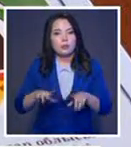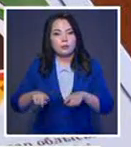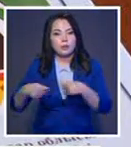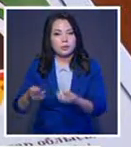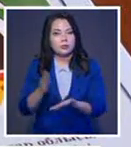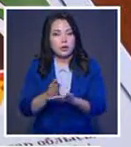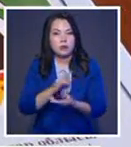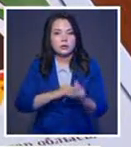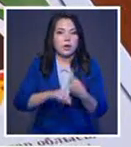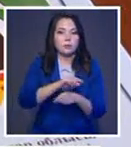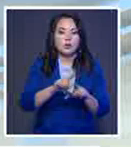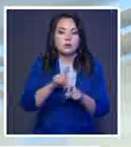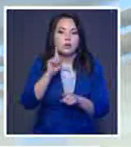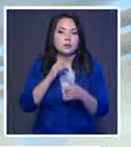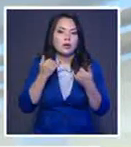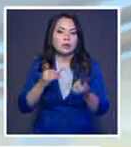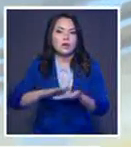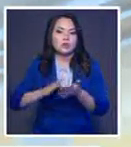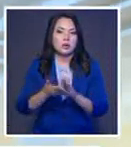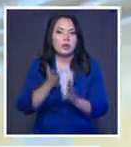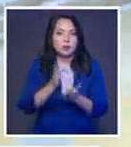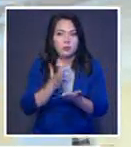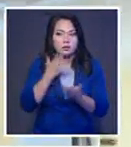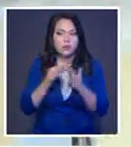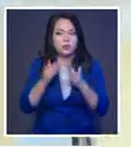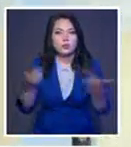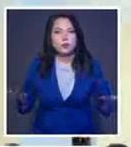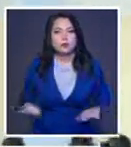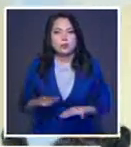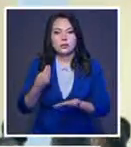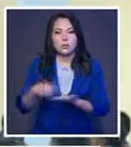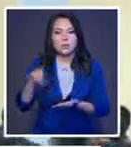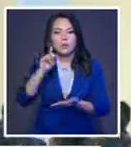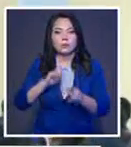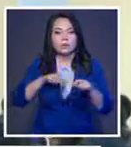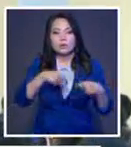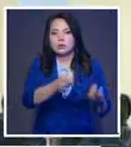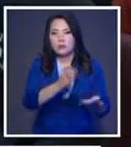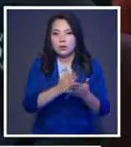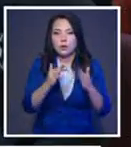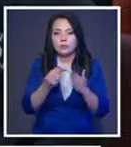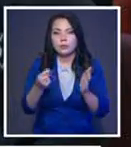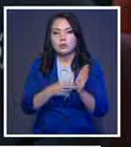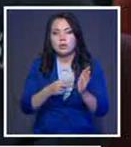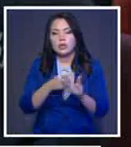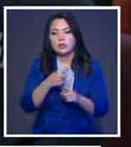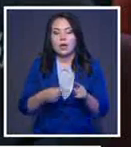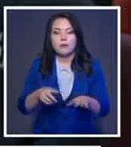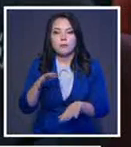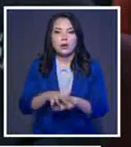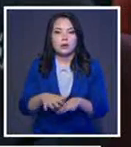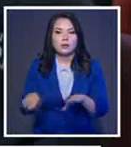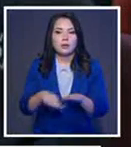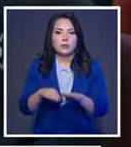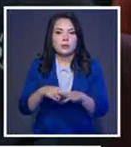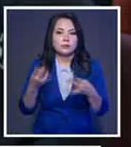Кәсіпкерлікпен айналысатындарға да қолайлы жағдай жасалады. Ең бастысы тұрғын үй сатып алу мәселесі жеңілдейді. Енді баспана құнының жартысын банкте жинау